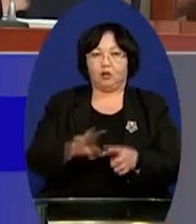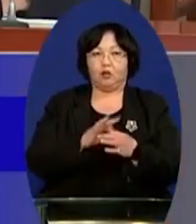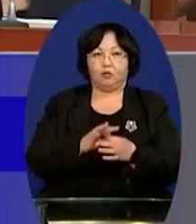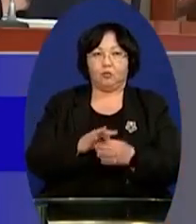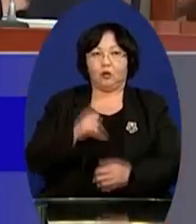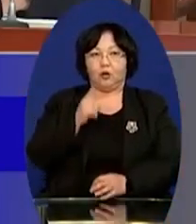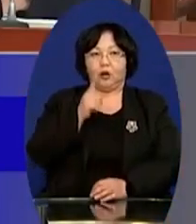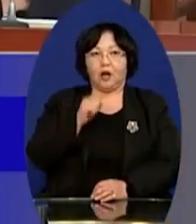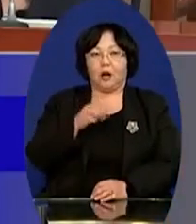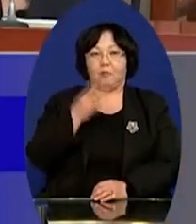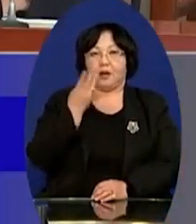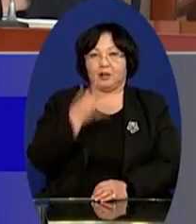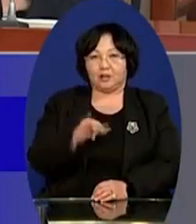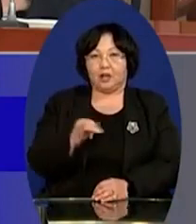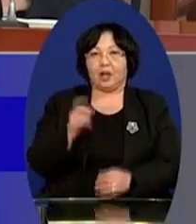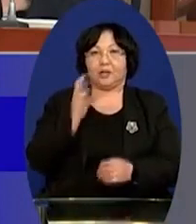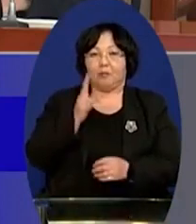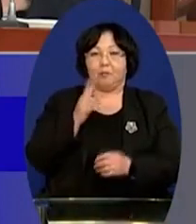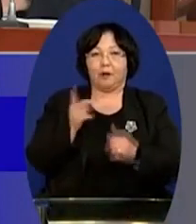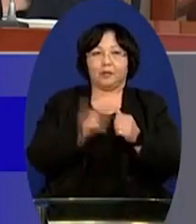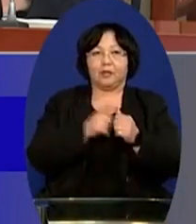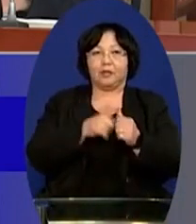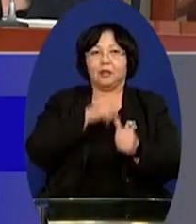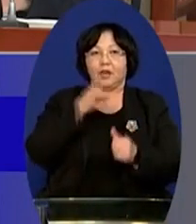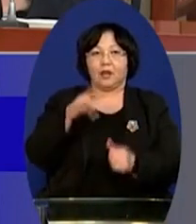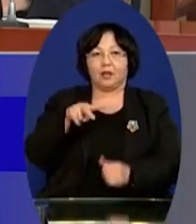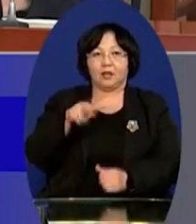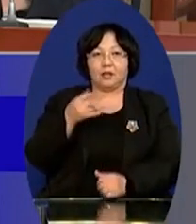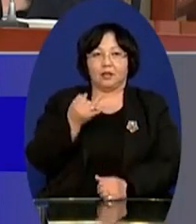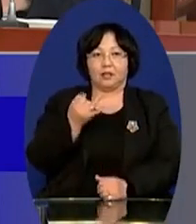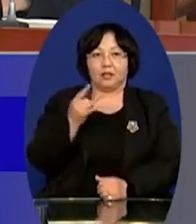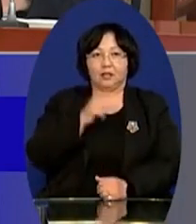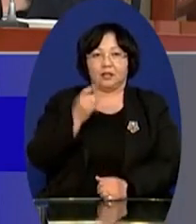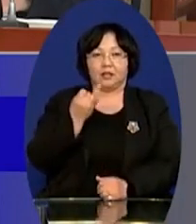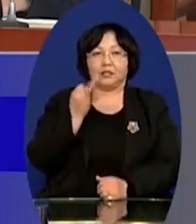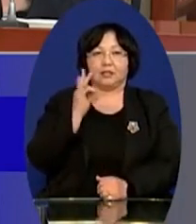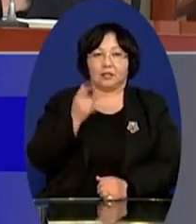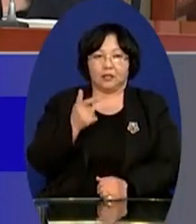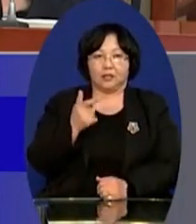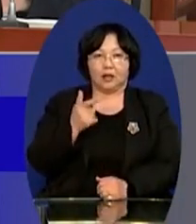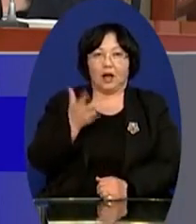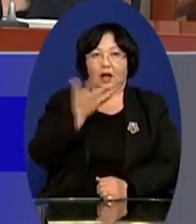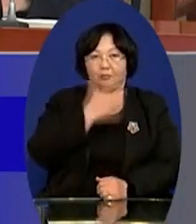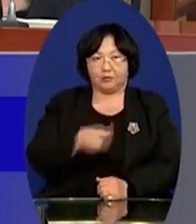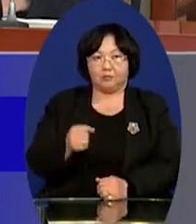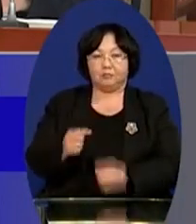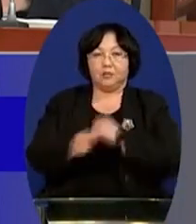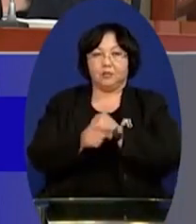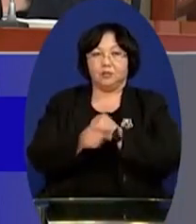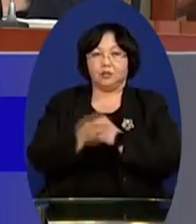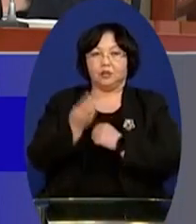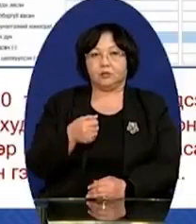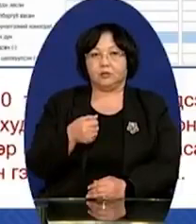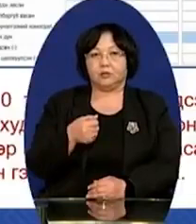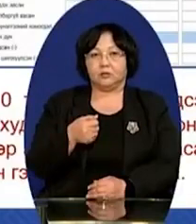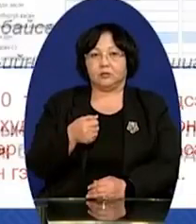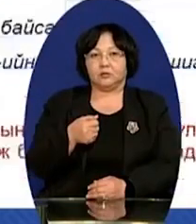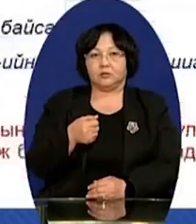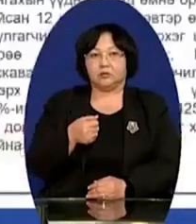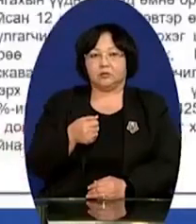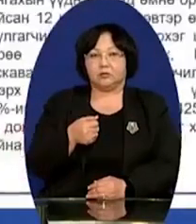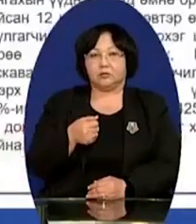компаниар лизинг авсан юм ба ш, тийм үү? Энийг шинжээч бас баталгаажуулаарай. Тэгж ойлгож болох уу?